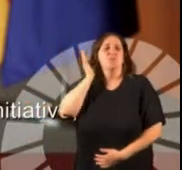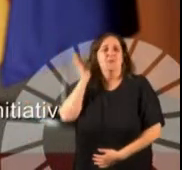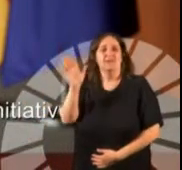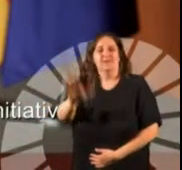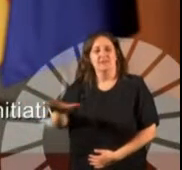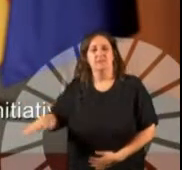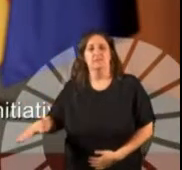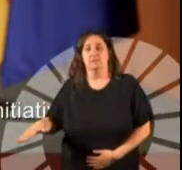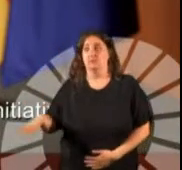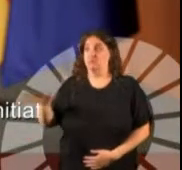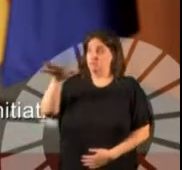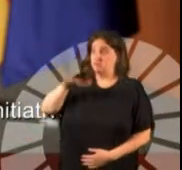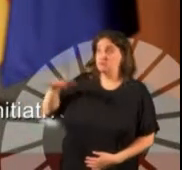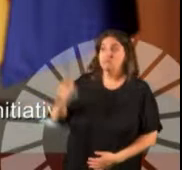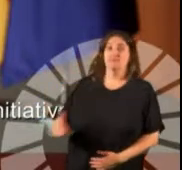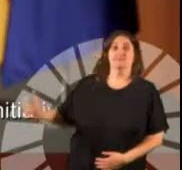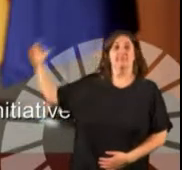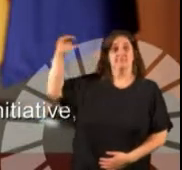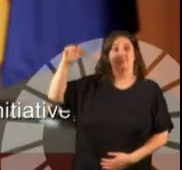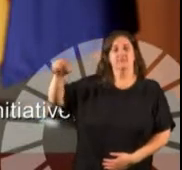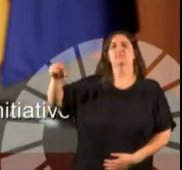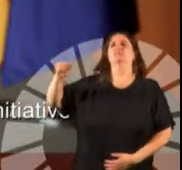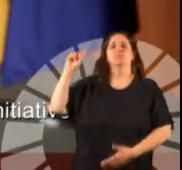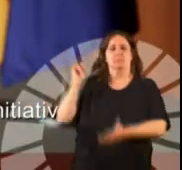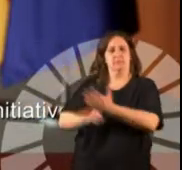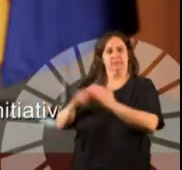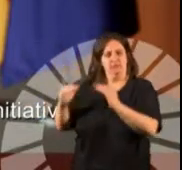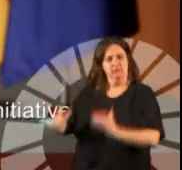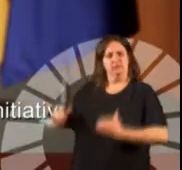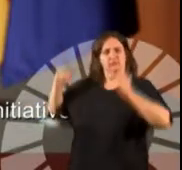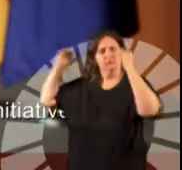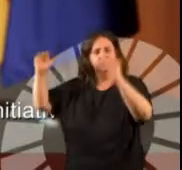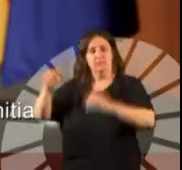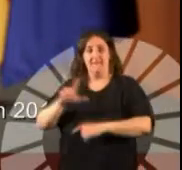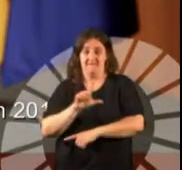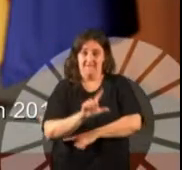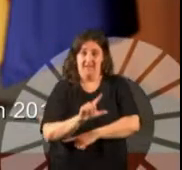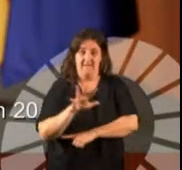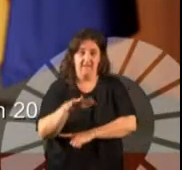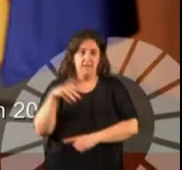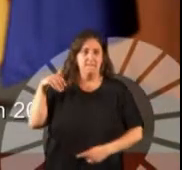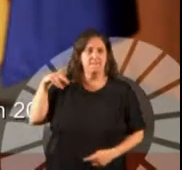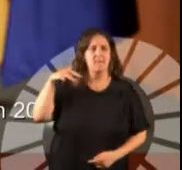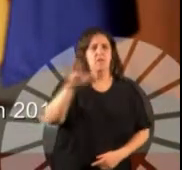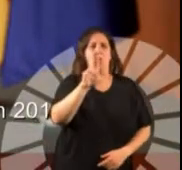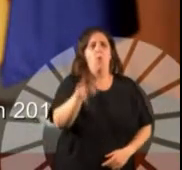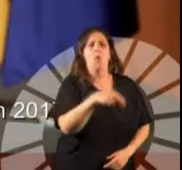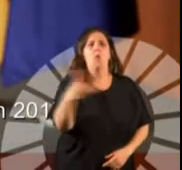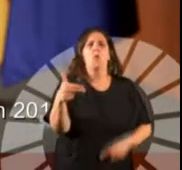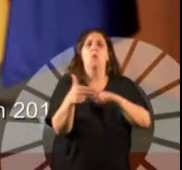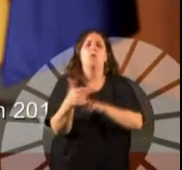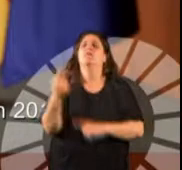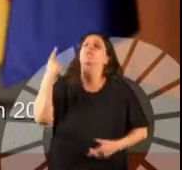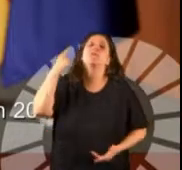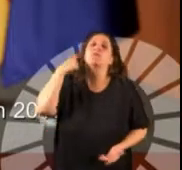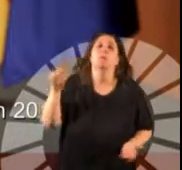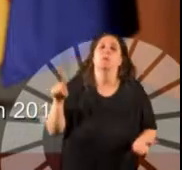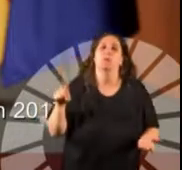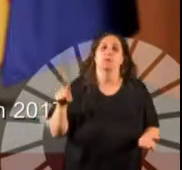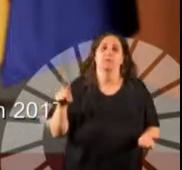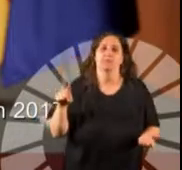neuen Zusage sind für die Women Entrepreneurs Finance Initiative bestimmt, die wir während der deutschen